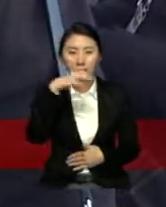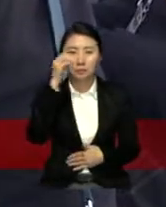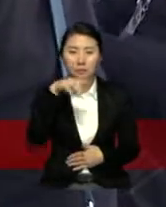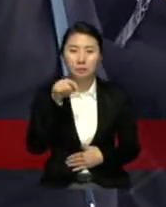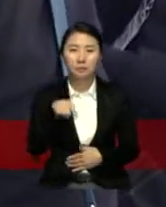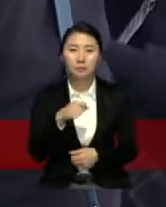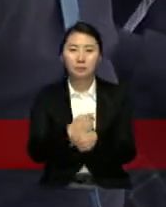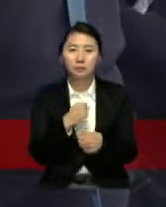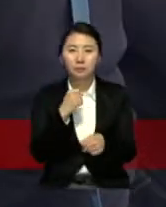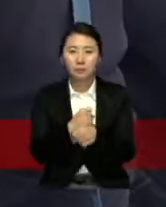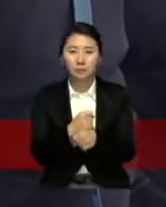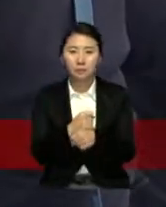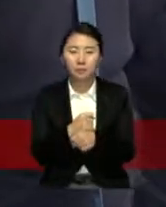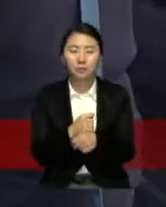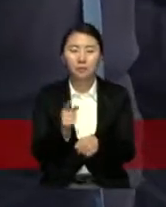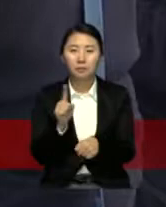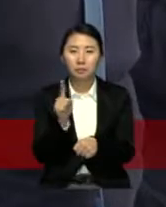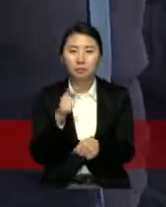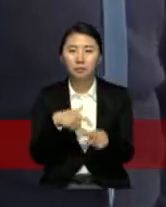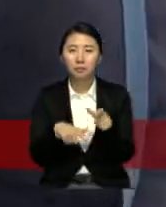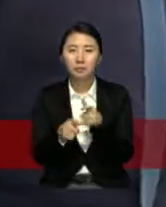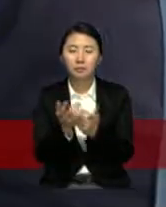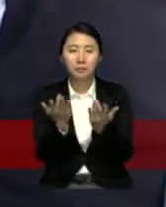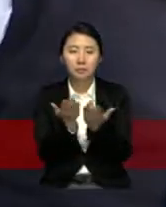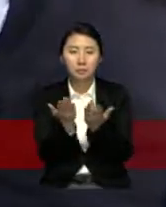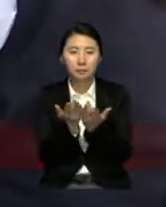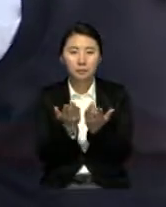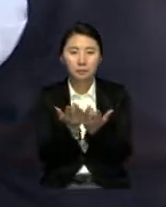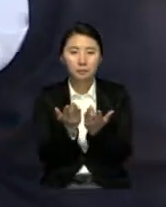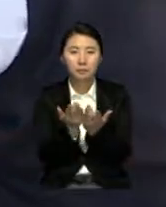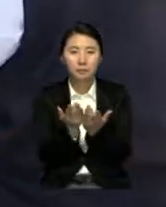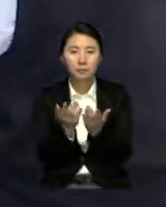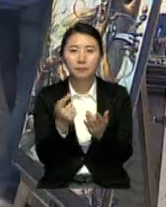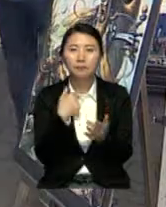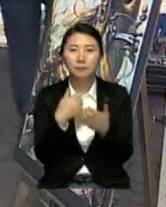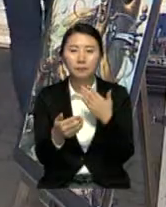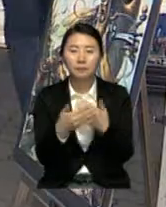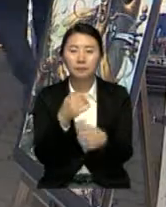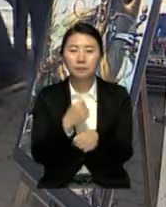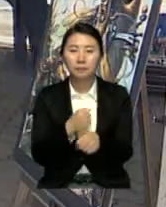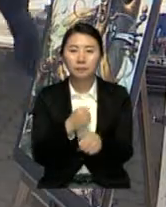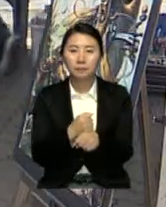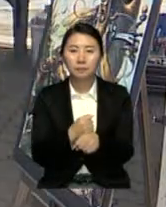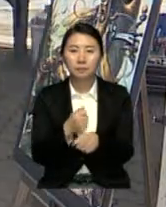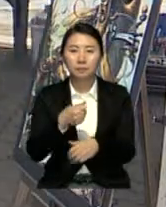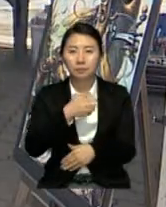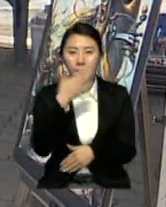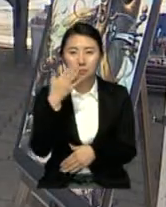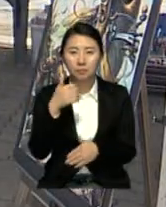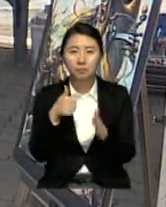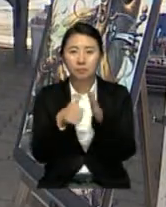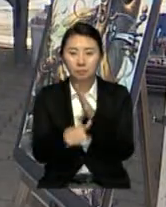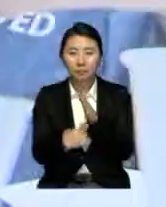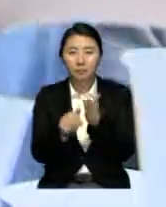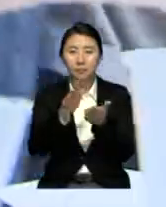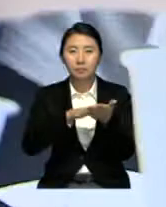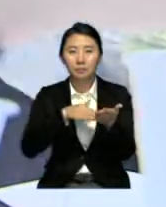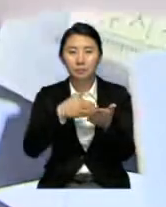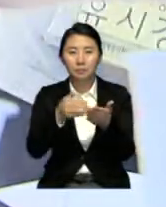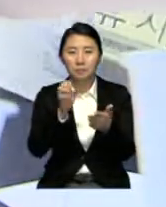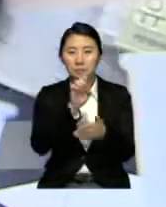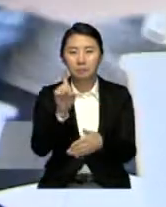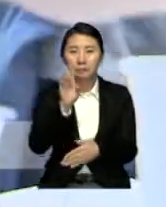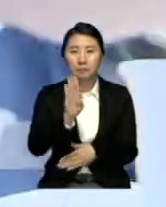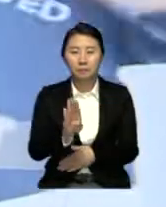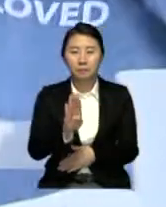이런 거 하면서 또 어떤 게 맞나 해서 그냥 여기 하게 됐어요. 유명 연예인의 모습을 붓으로 그리는